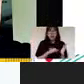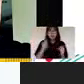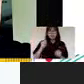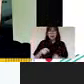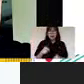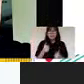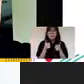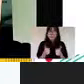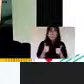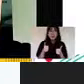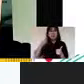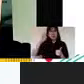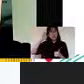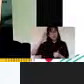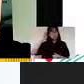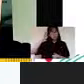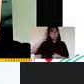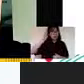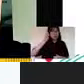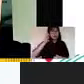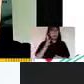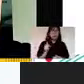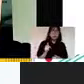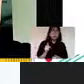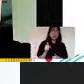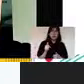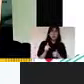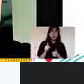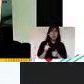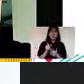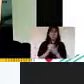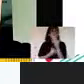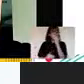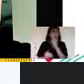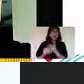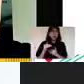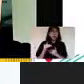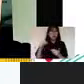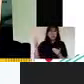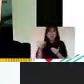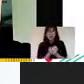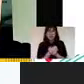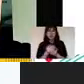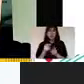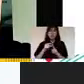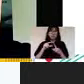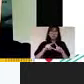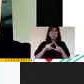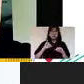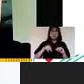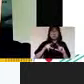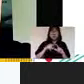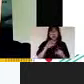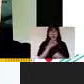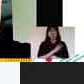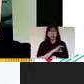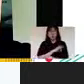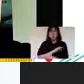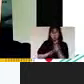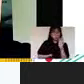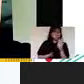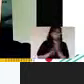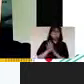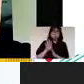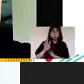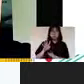akan bisa secara signifikan meningkatkan pendapatan pajak dan non pajak untuk negara kita. Nah, kita tahu bahwa